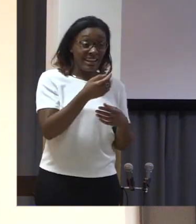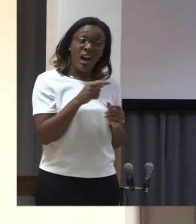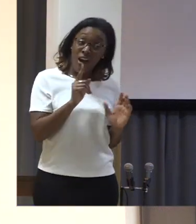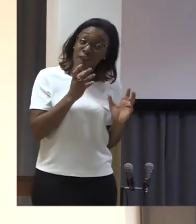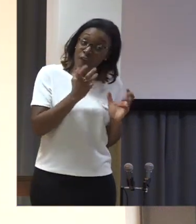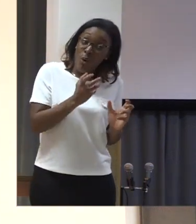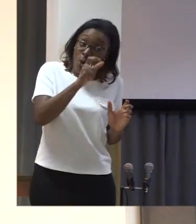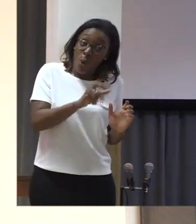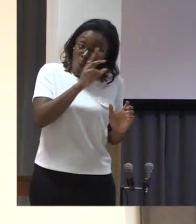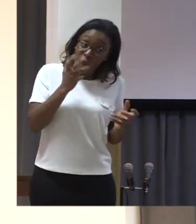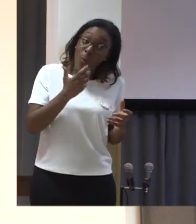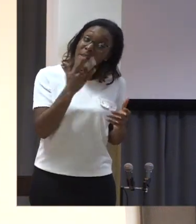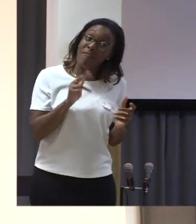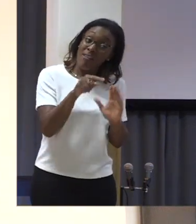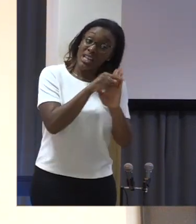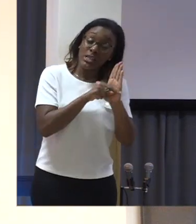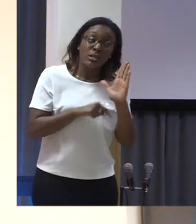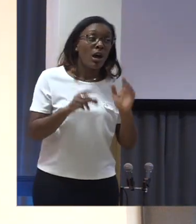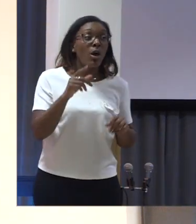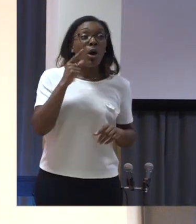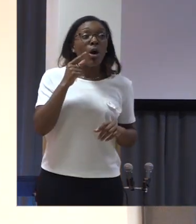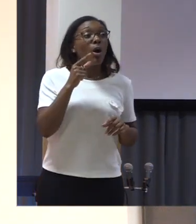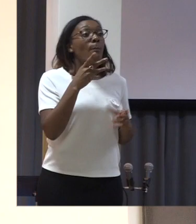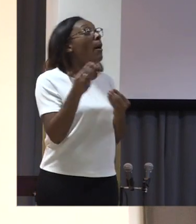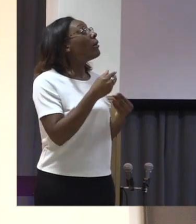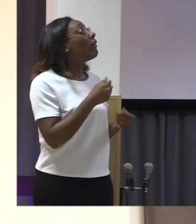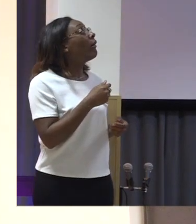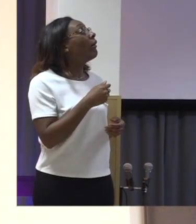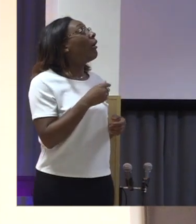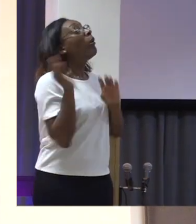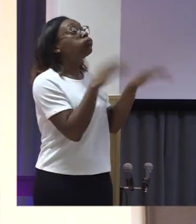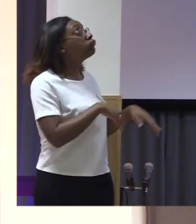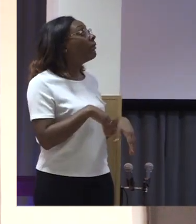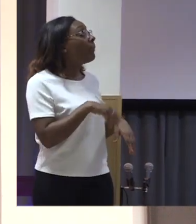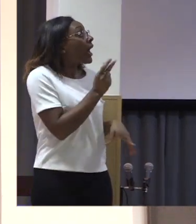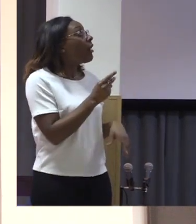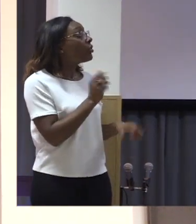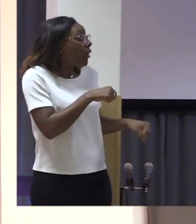à avoir un roi. Ils veulent avoir un roi à l'instar des autres peuples.